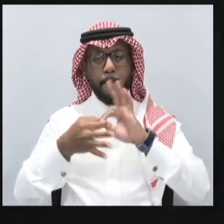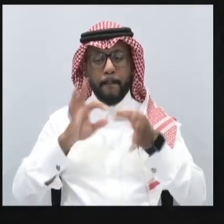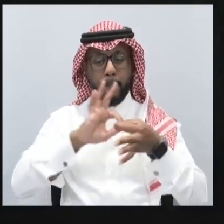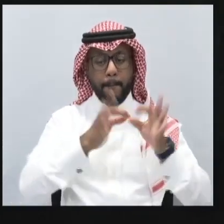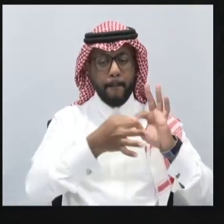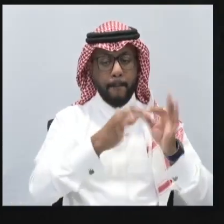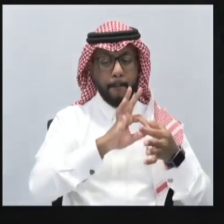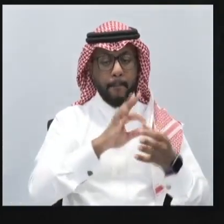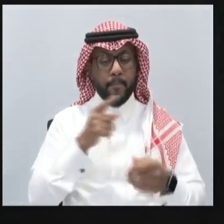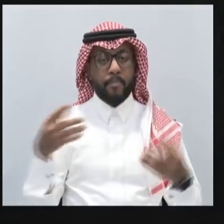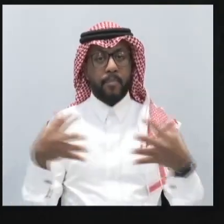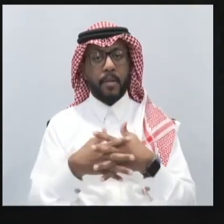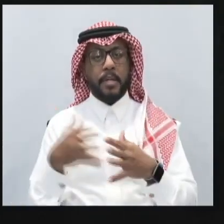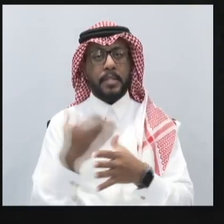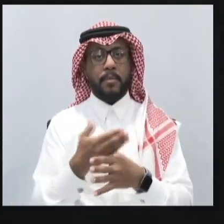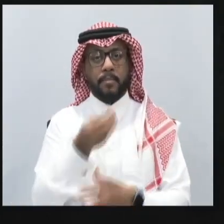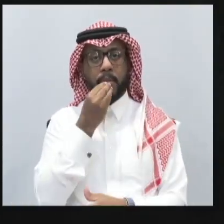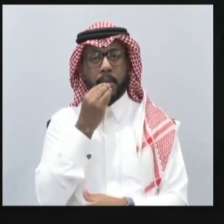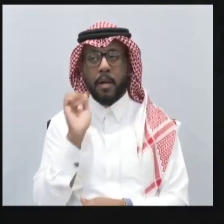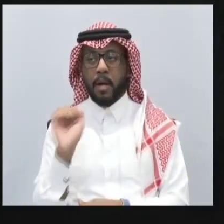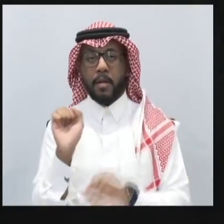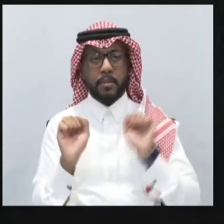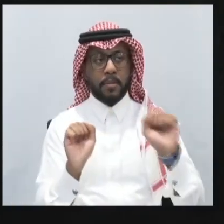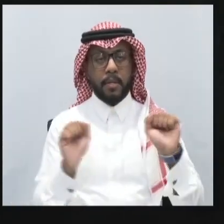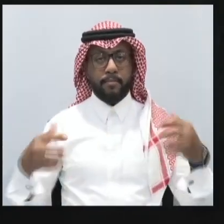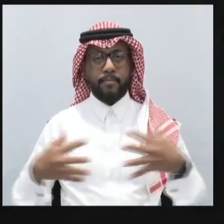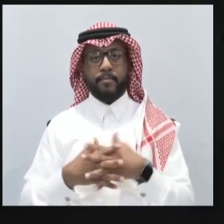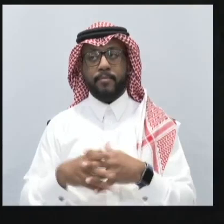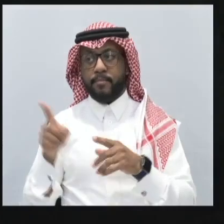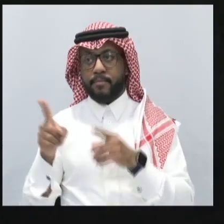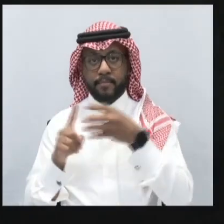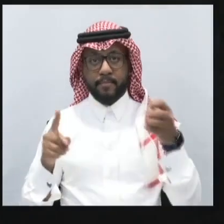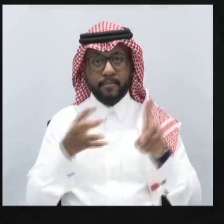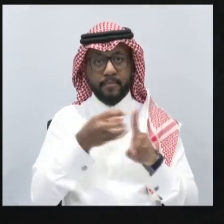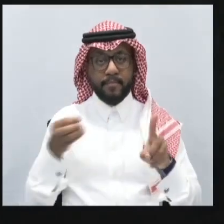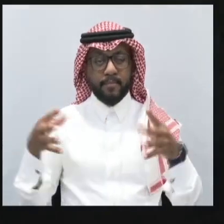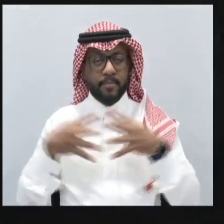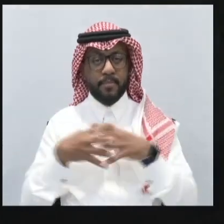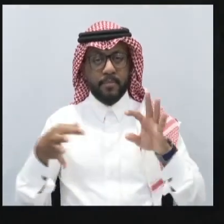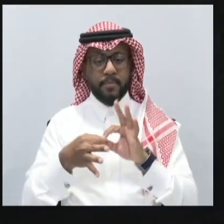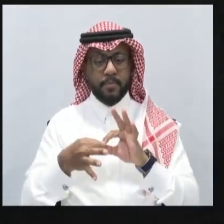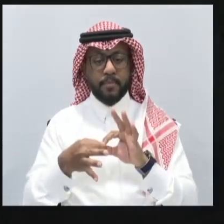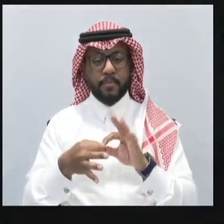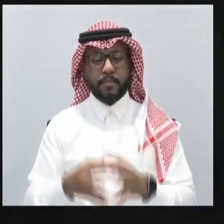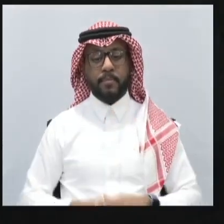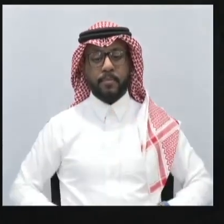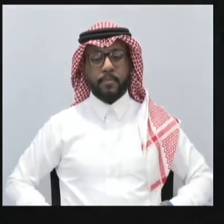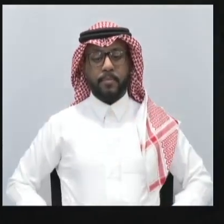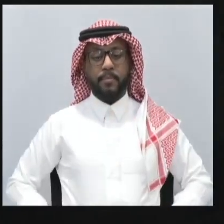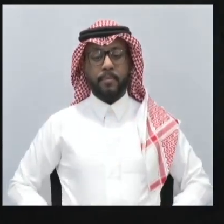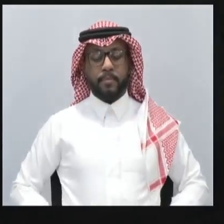الاخر وليش سميناها غذائيه لان كل واحد منهم يعتمد على الاخر في الغذاء لذلك